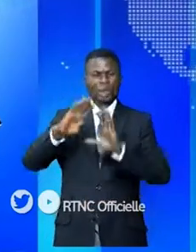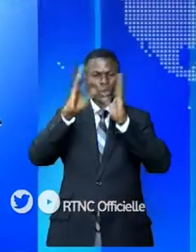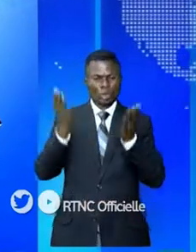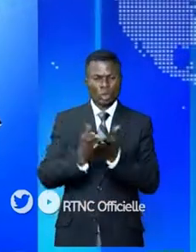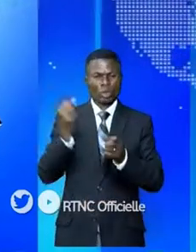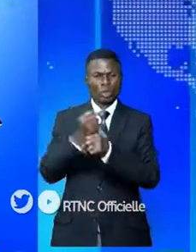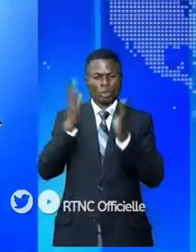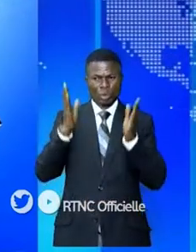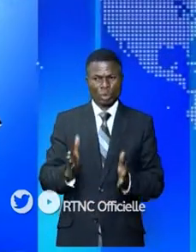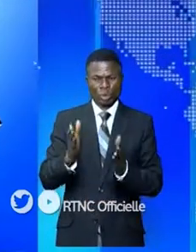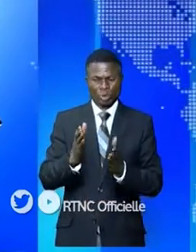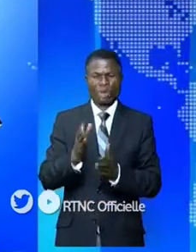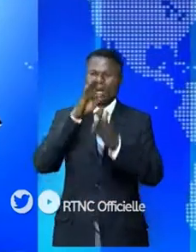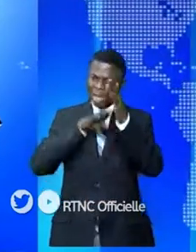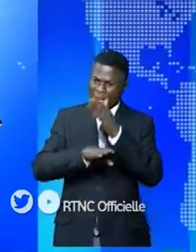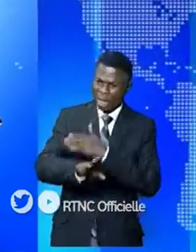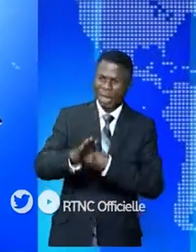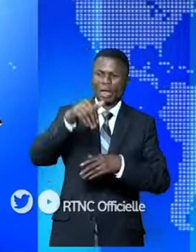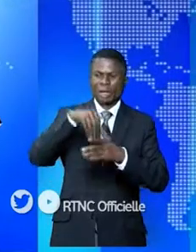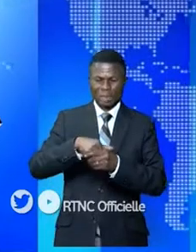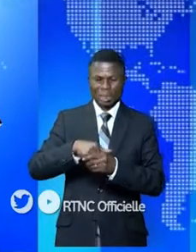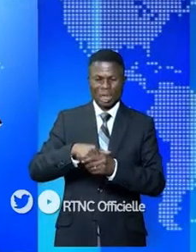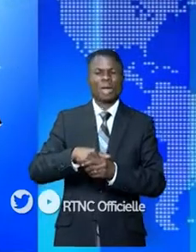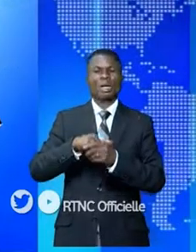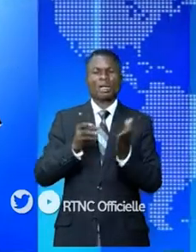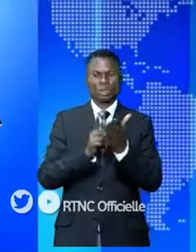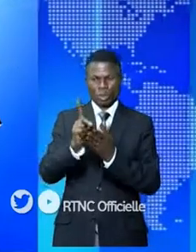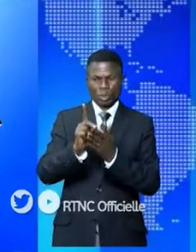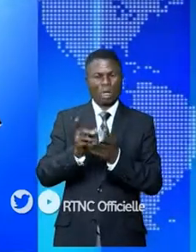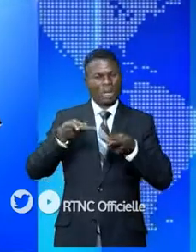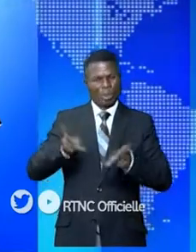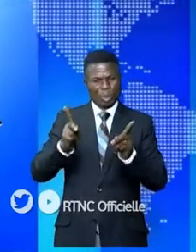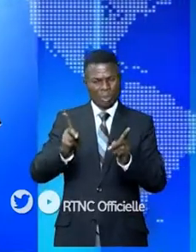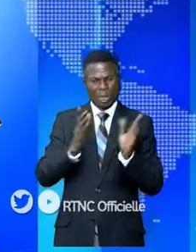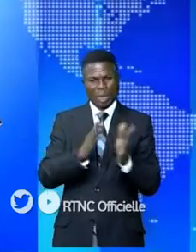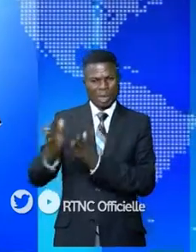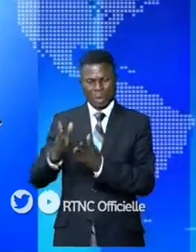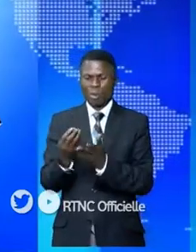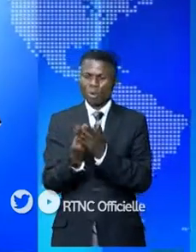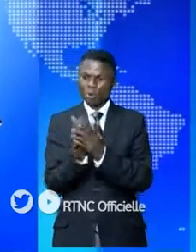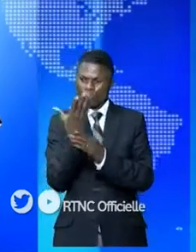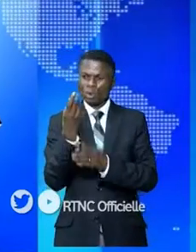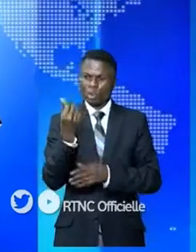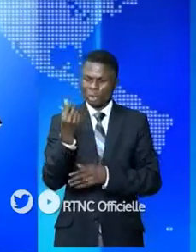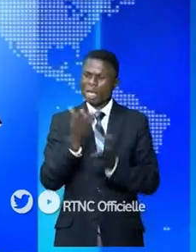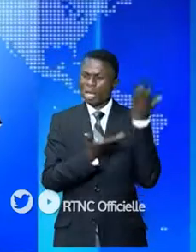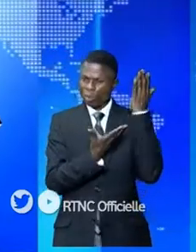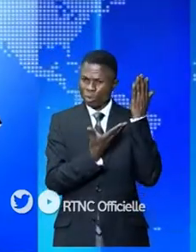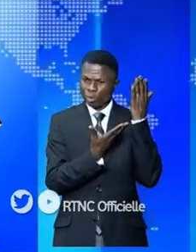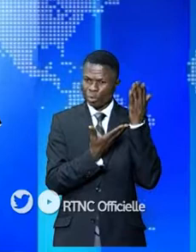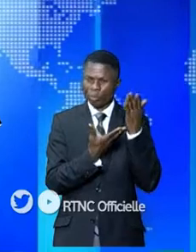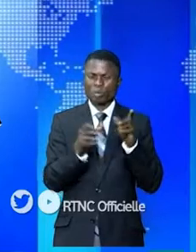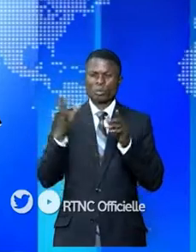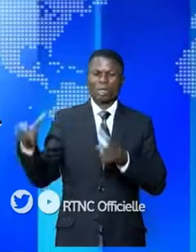les employeurs à s'acquitter normalement de leur obligation en vue de lui permettre de disposer des ressources nécessaires et à une